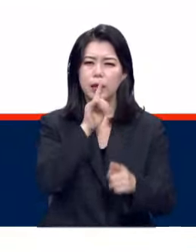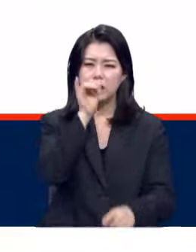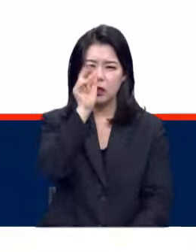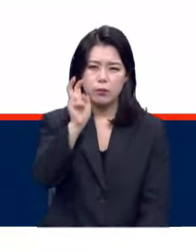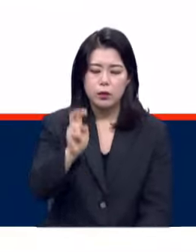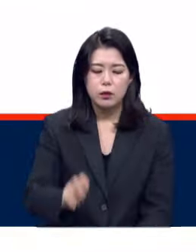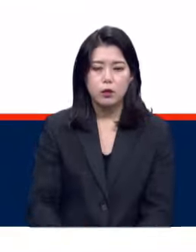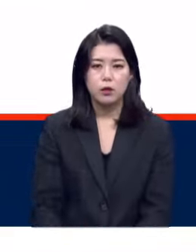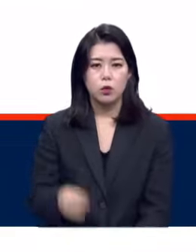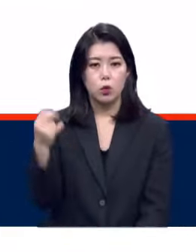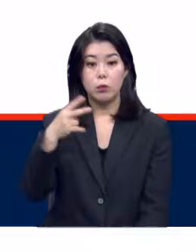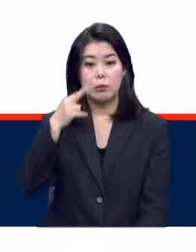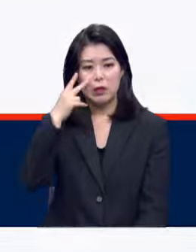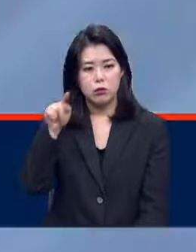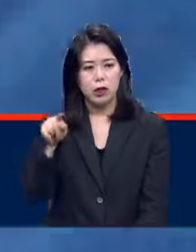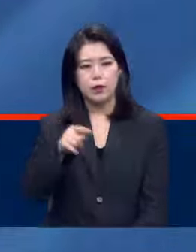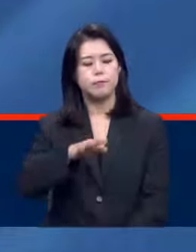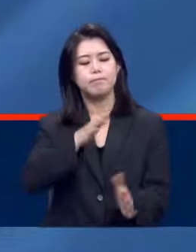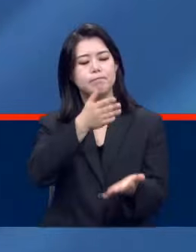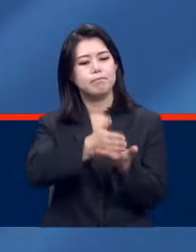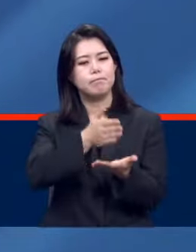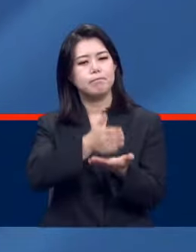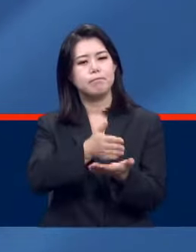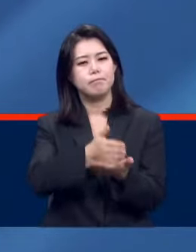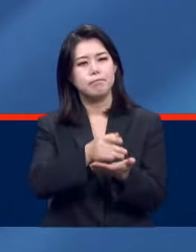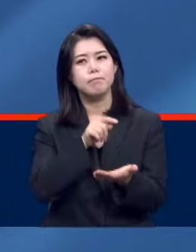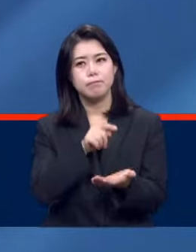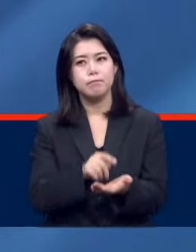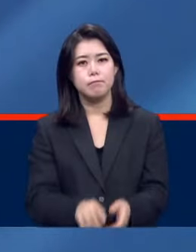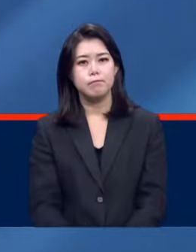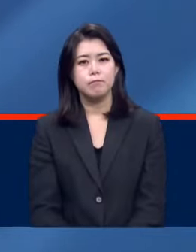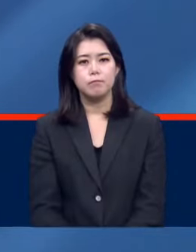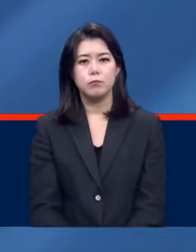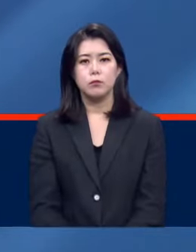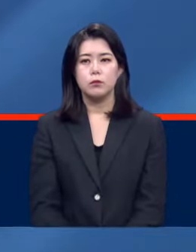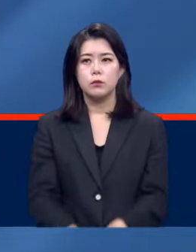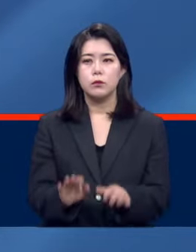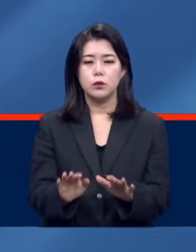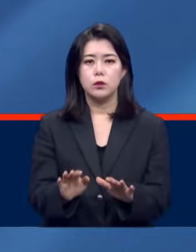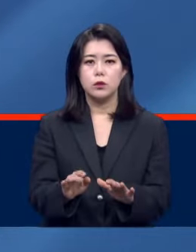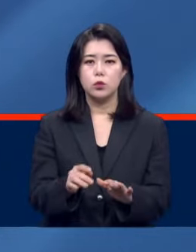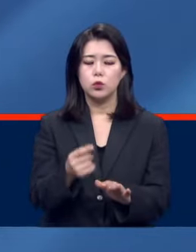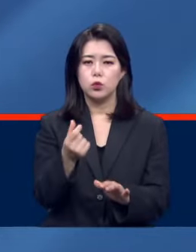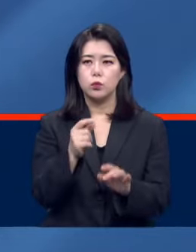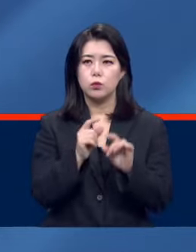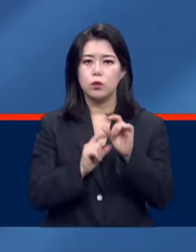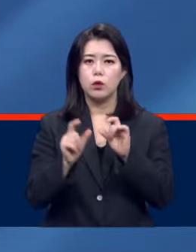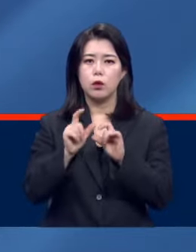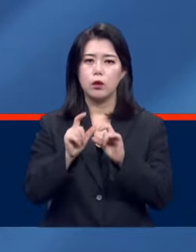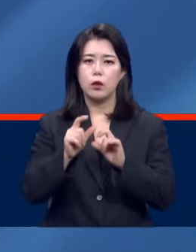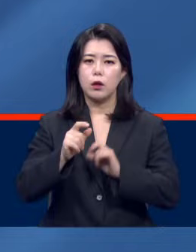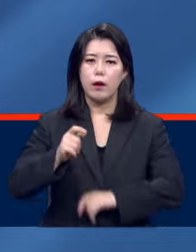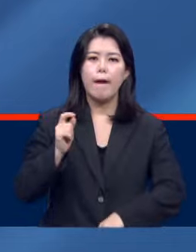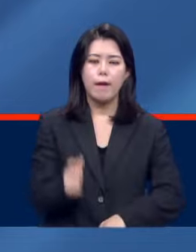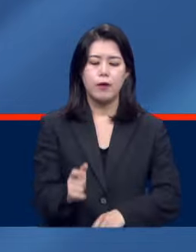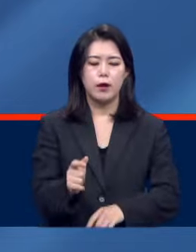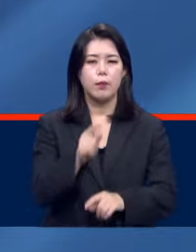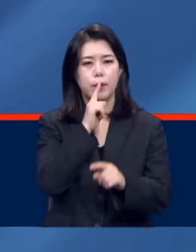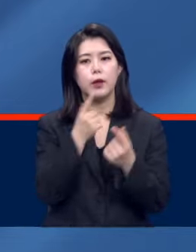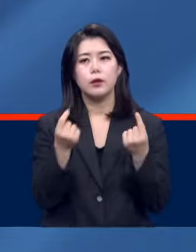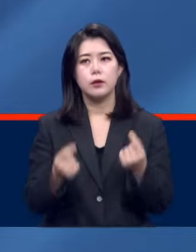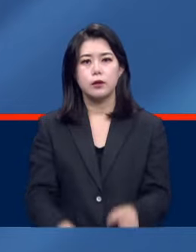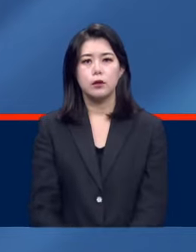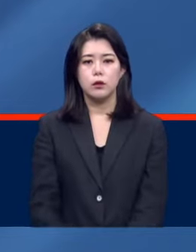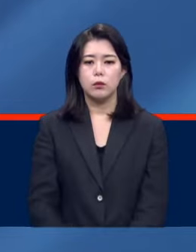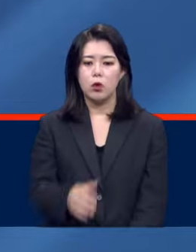측에서는 그러지 말라라고 하는 얘기를 외교적인 단계에서는 가장 좀 가장 좀 자극적이고 좀 센 용어로 지금 얘기를 한 거죠 근데